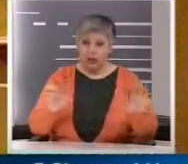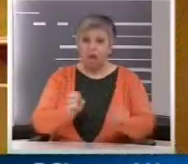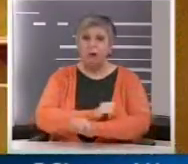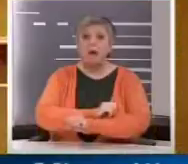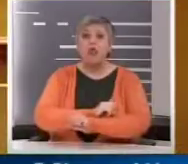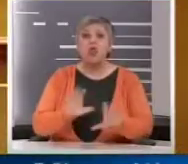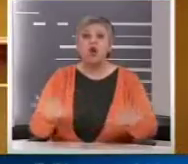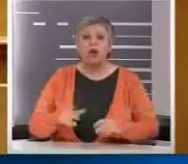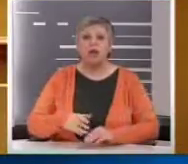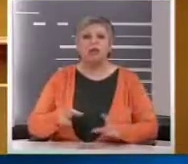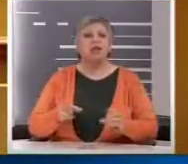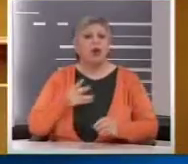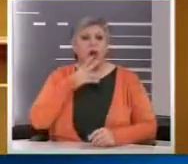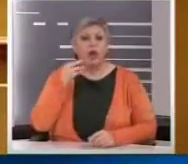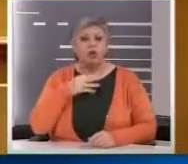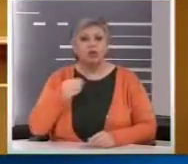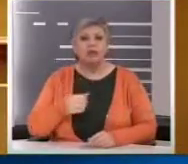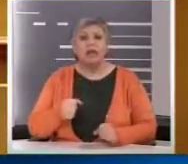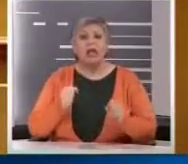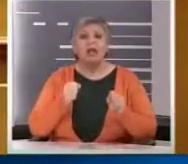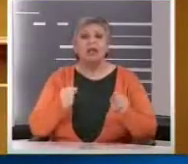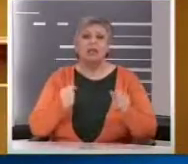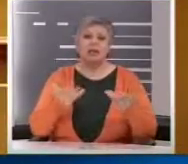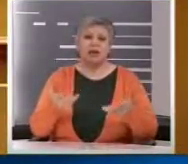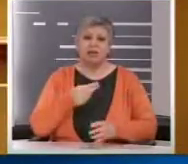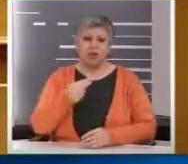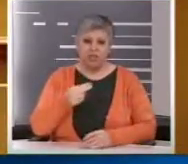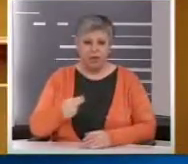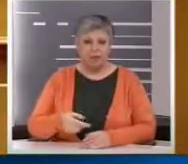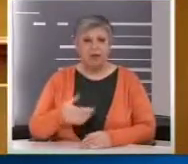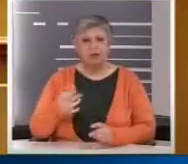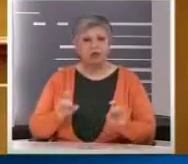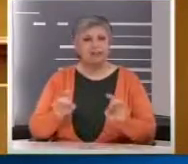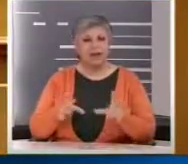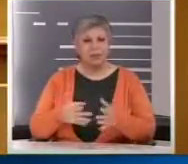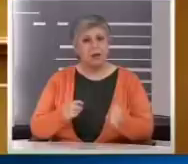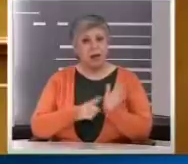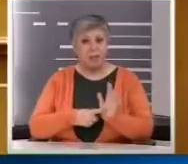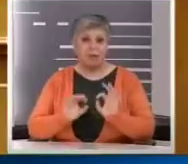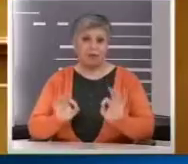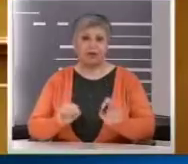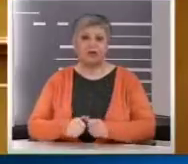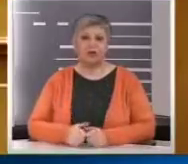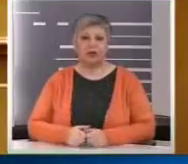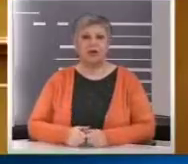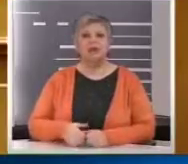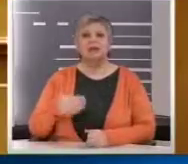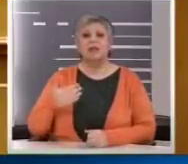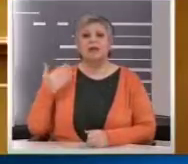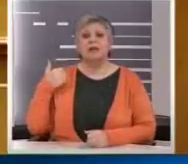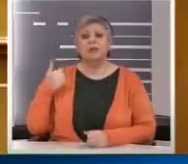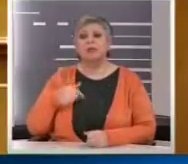υγειονομικά μηνύματα. Και ήρθε προχθές ο κύριος Στουρνάρας, ο διοικητής Τράπεζας Ελλάδας εδώ, να μας πει, λες και μιλούσε σε